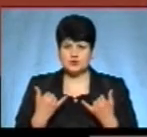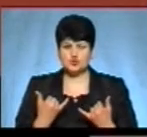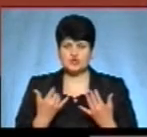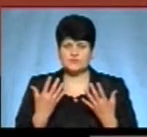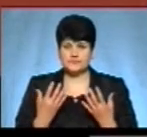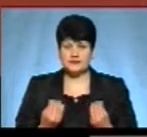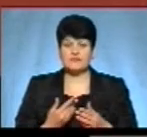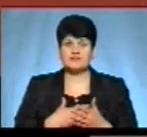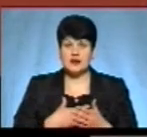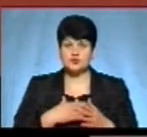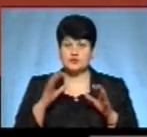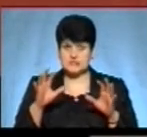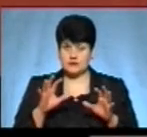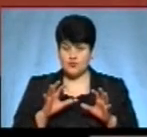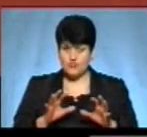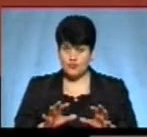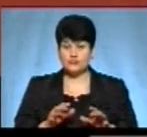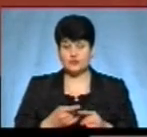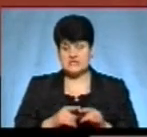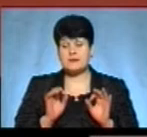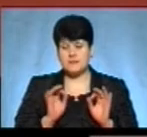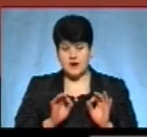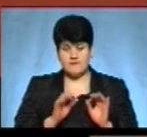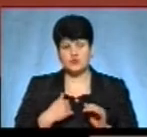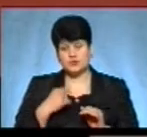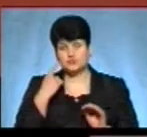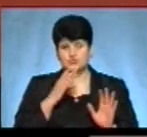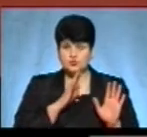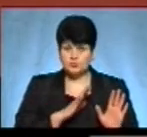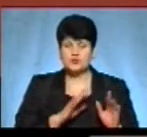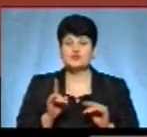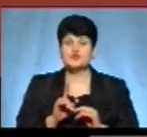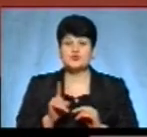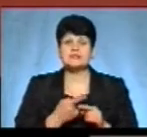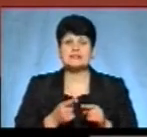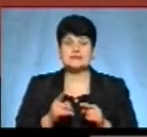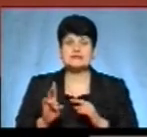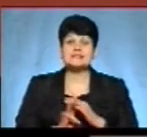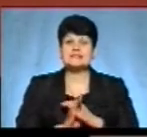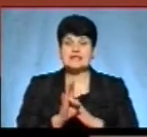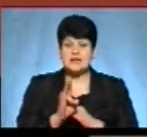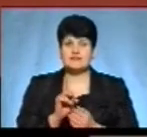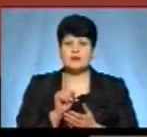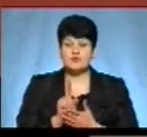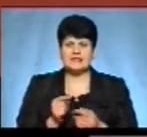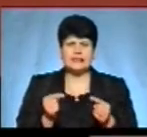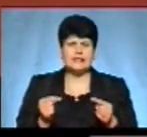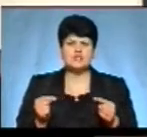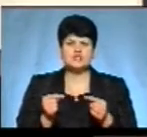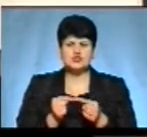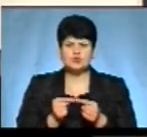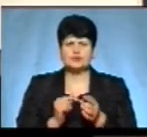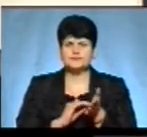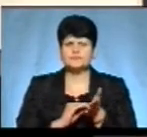нашого законодавця, і я думаю, що це правильна абсолютно вимога, про те, що церква повинна чітко